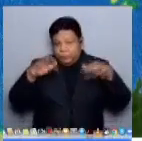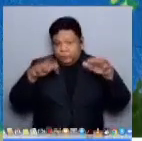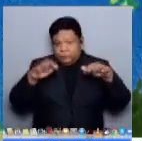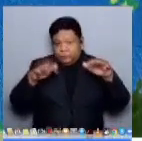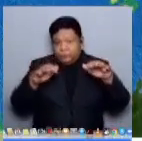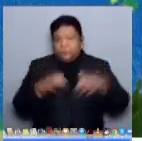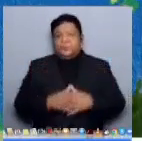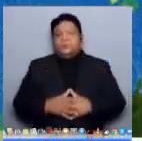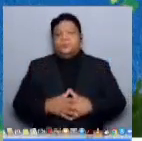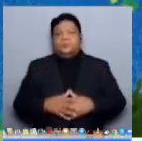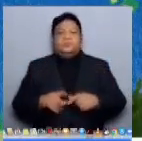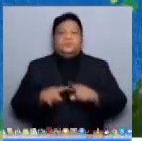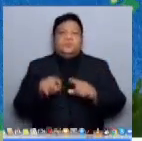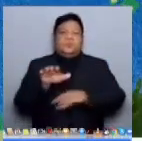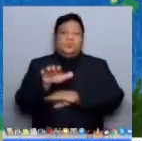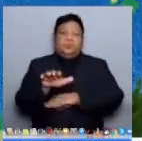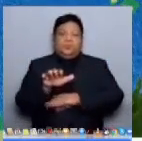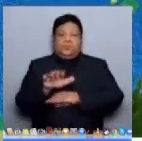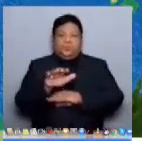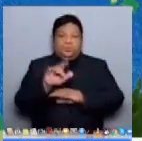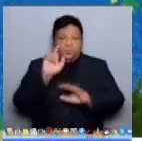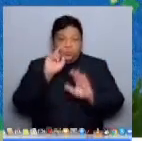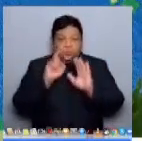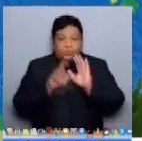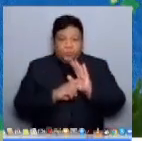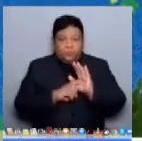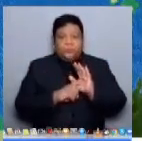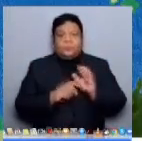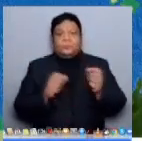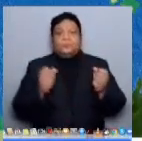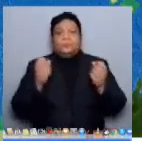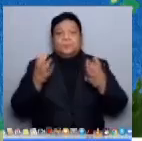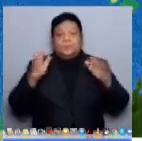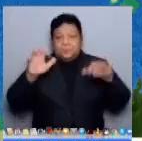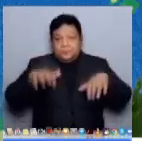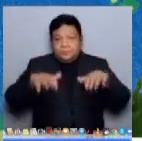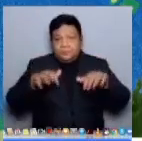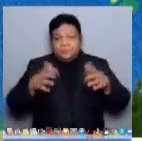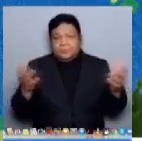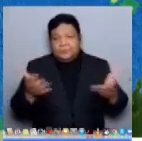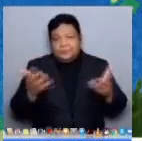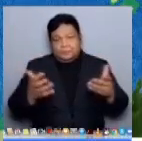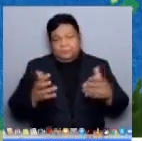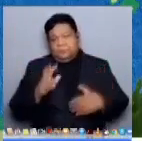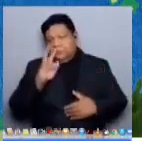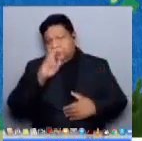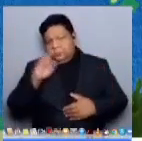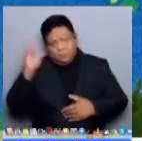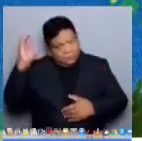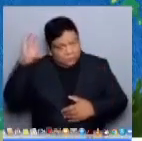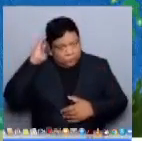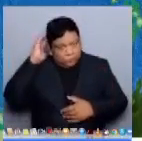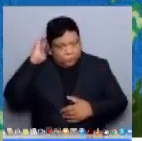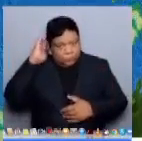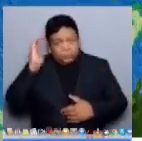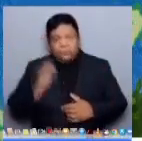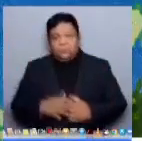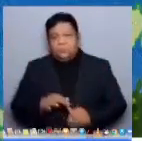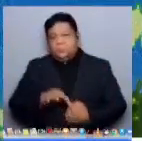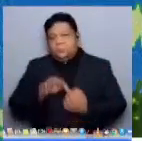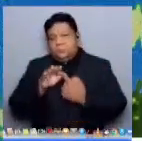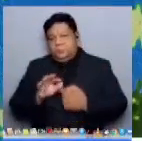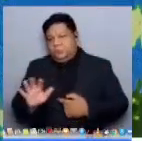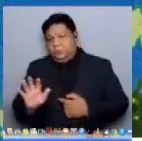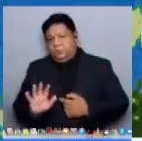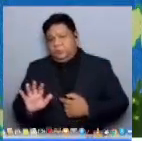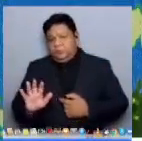hapon, makikita nyo, mas marami ng thunderstorms sa Visayas at Mindanao, lalong-lalo na po dito sa may eastern section. Pero sa Luzon,